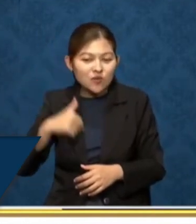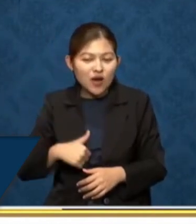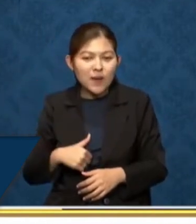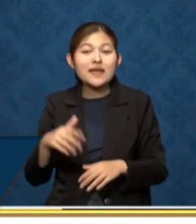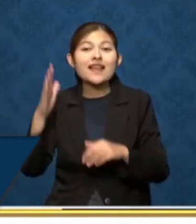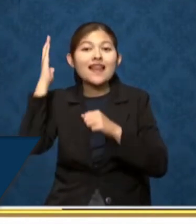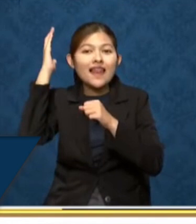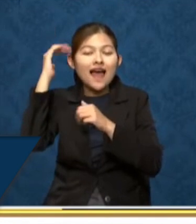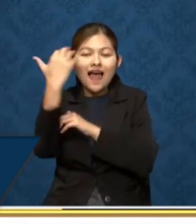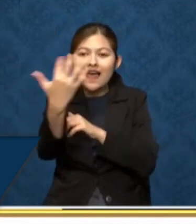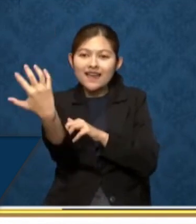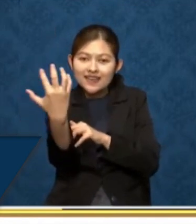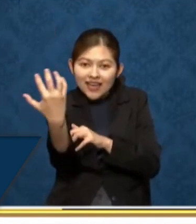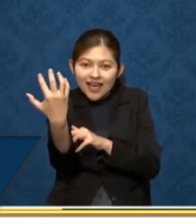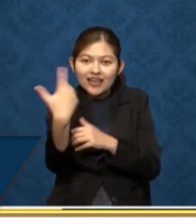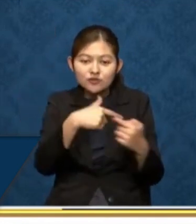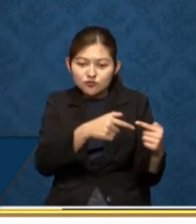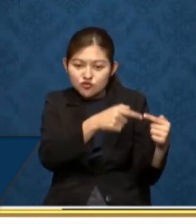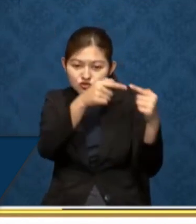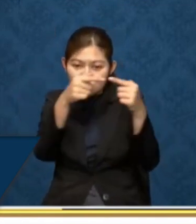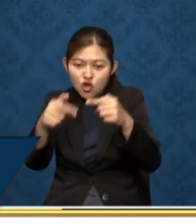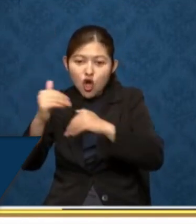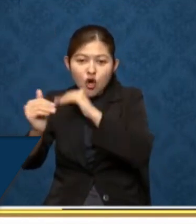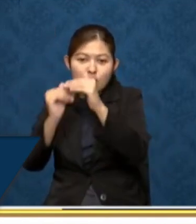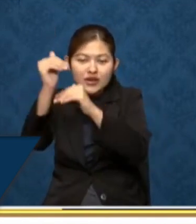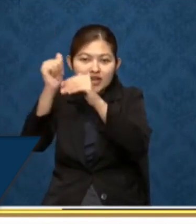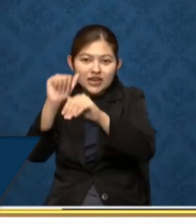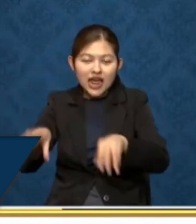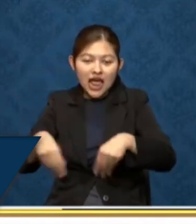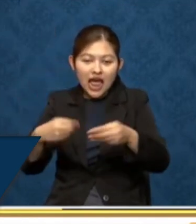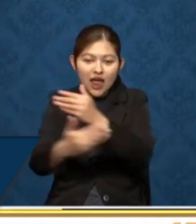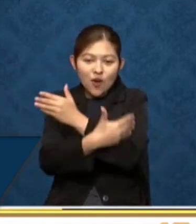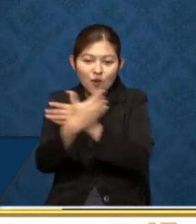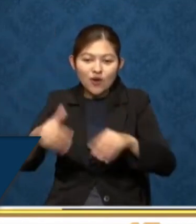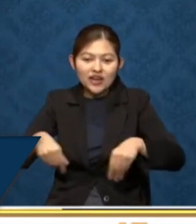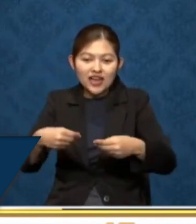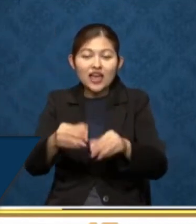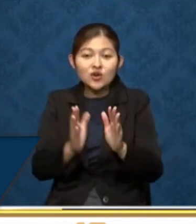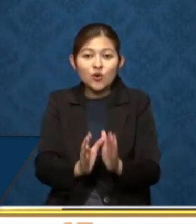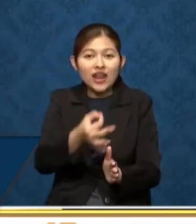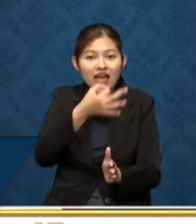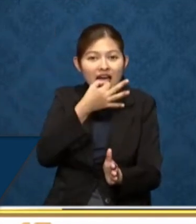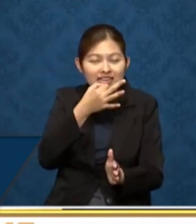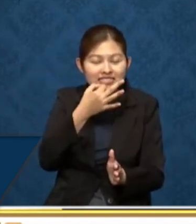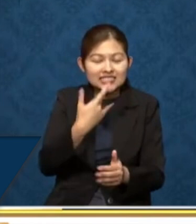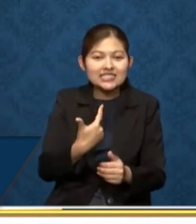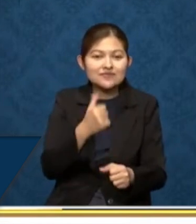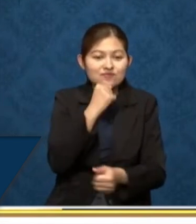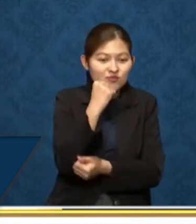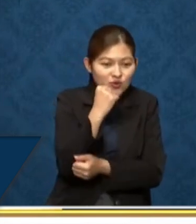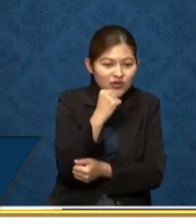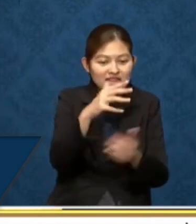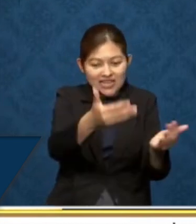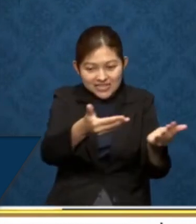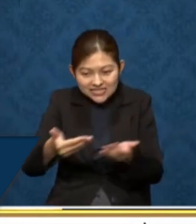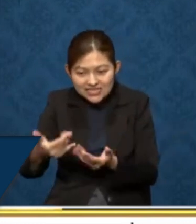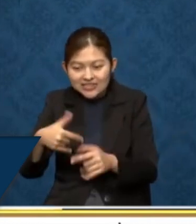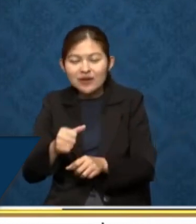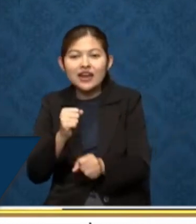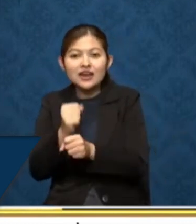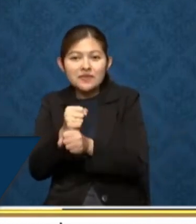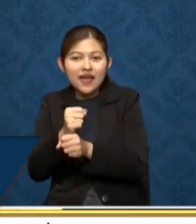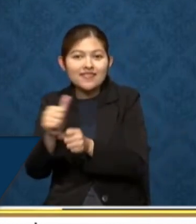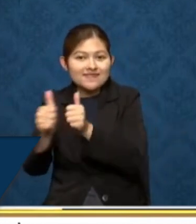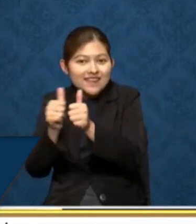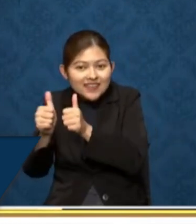การที่เป็นรายการต่อยอดให้กับคนที่ทำมาหากินได้ลืมตาอ้าปากมากกว่าราย